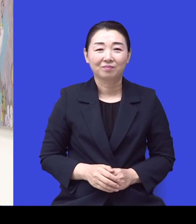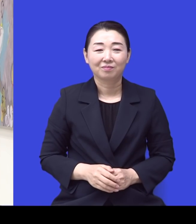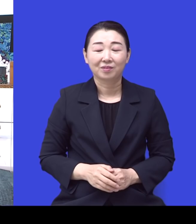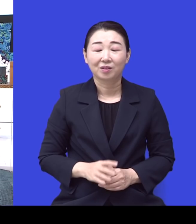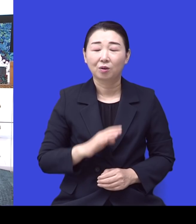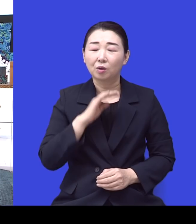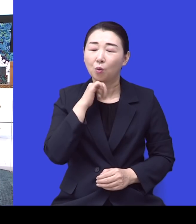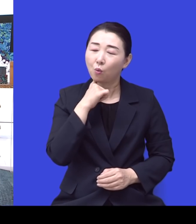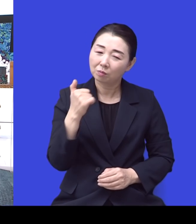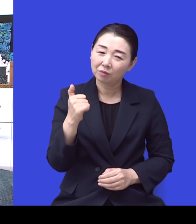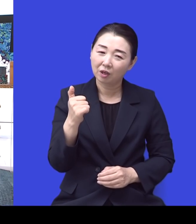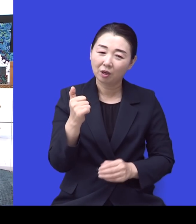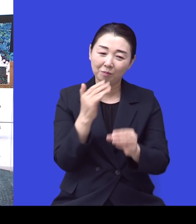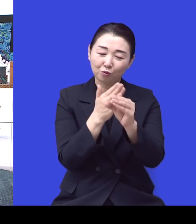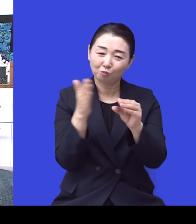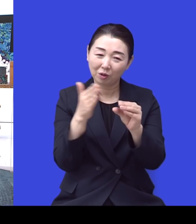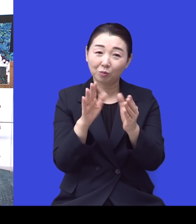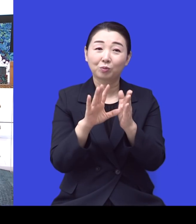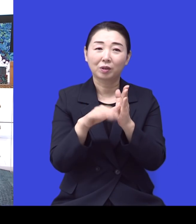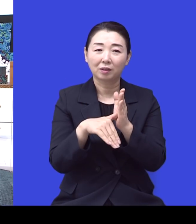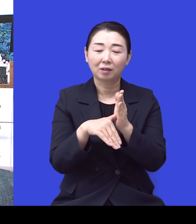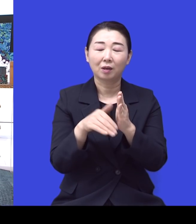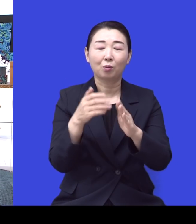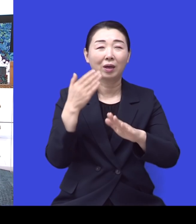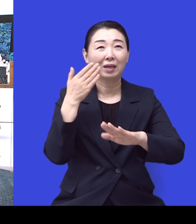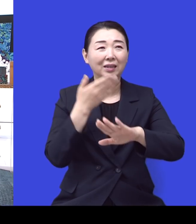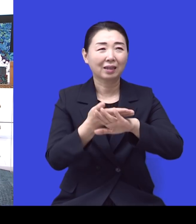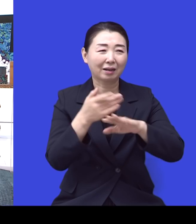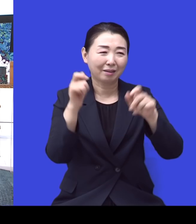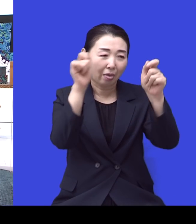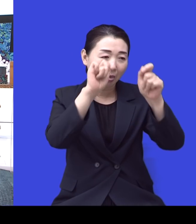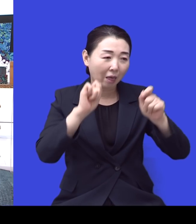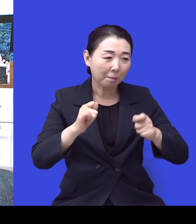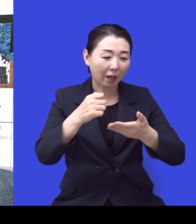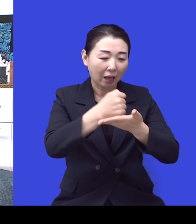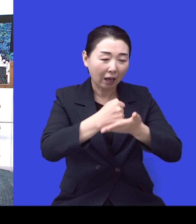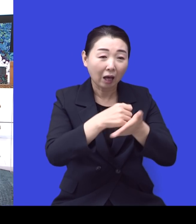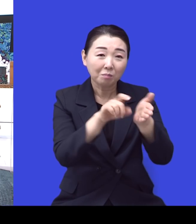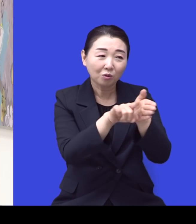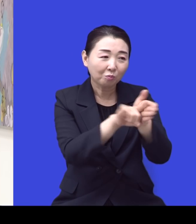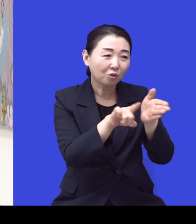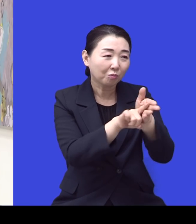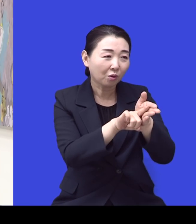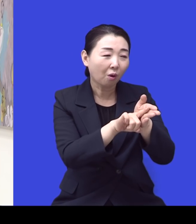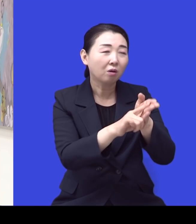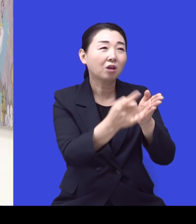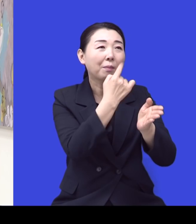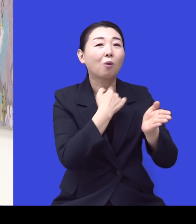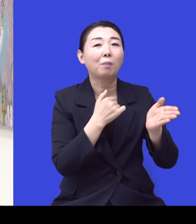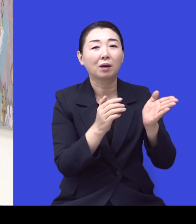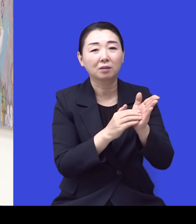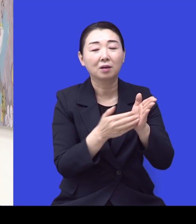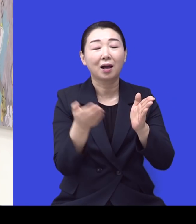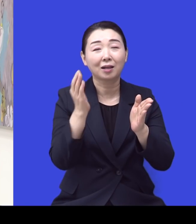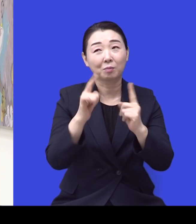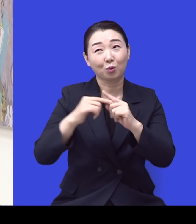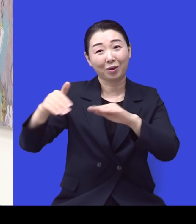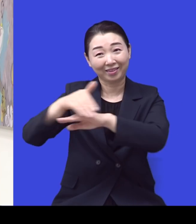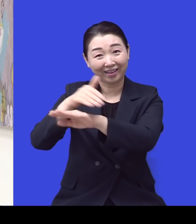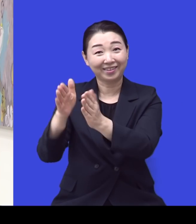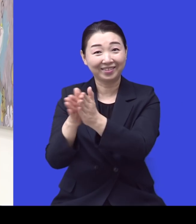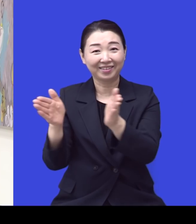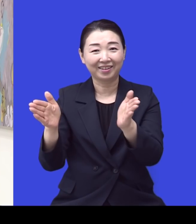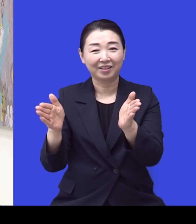중반이 돼가지고 평생 다른 신 섬기고 세상엔 잘 나갔지만 그렇게 배우셨지만 그렇게 하던 분이 이제 교회 나가게 됐고